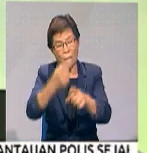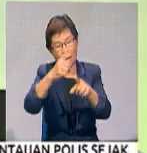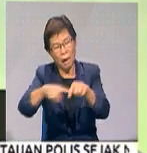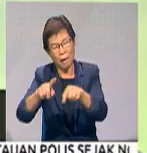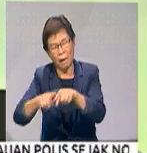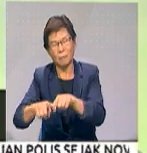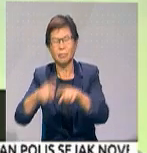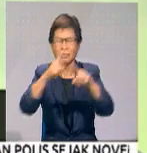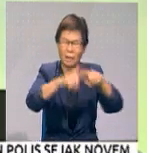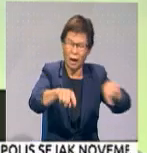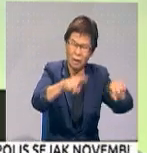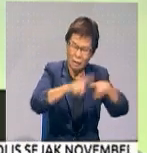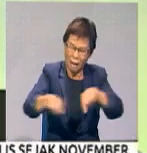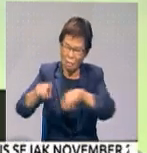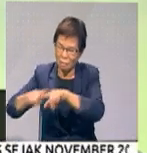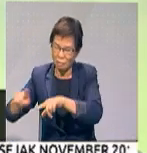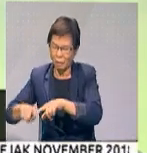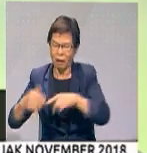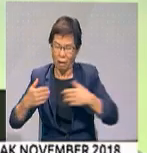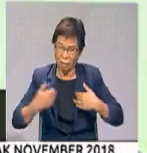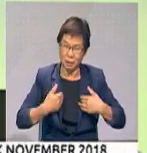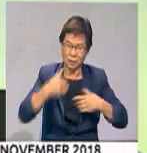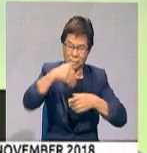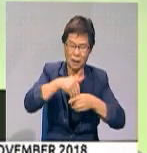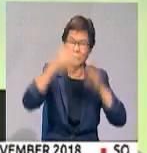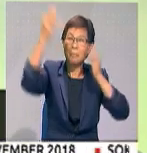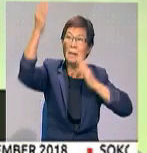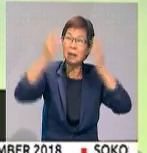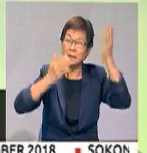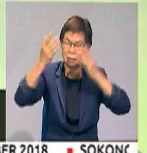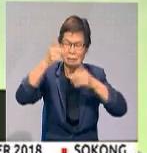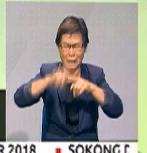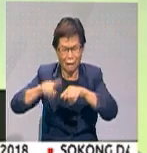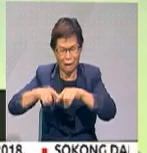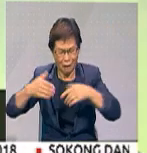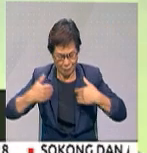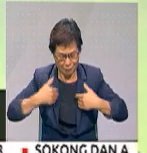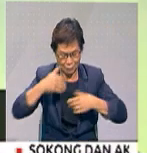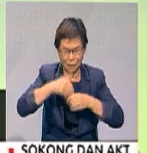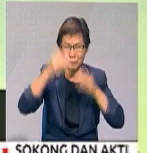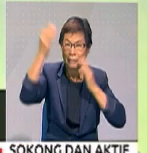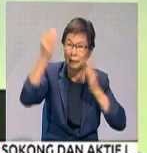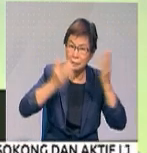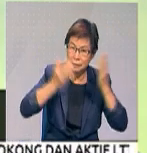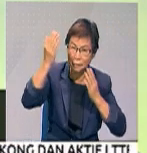pelbagai perbezaan seperti yang wujud di negara kita, Malaysia.